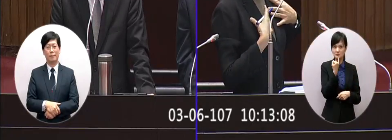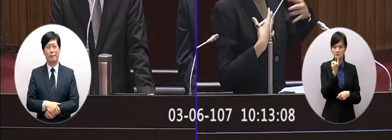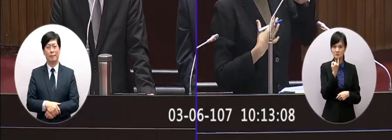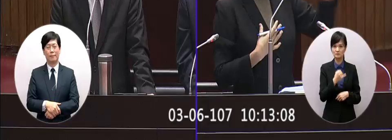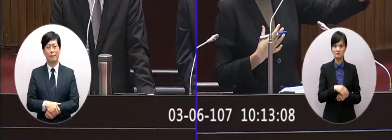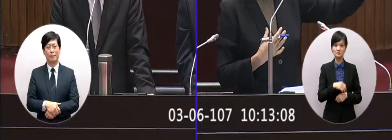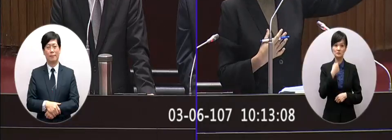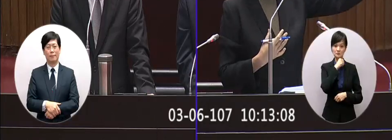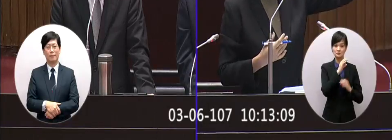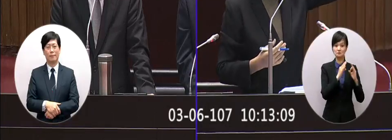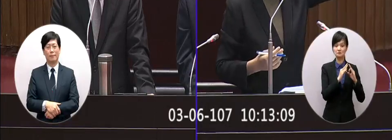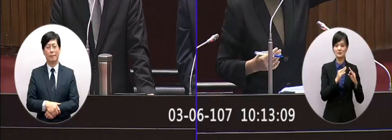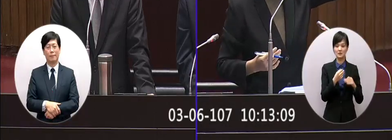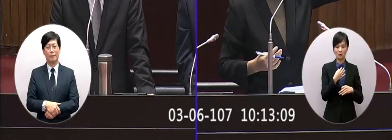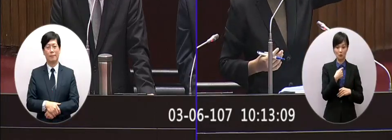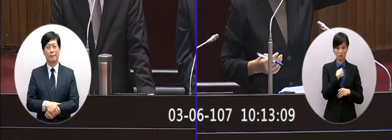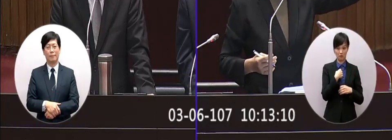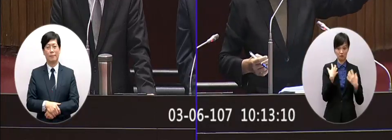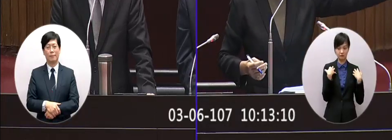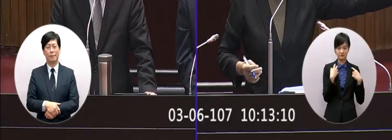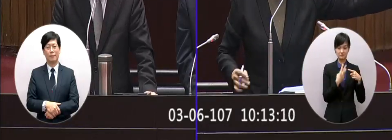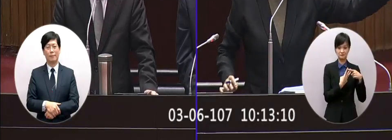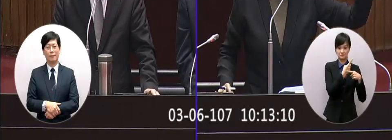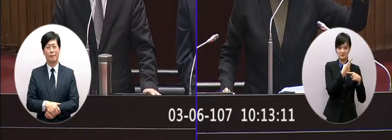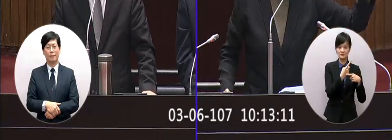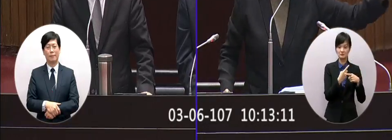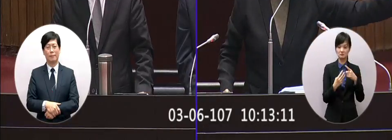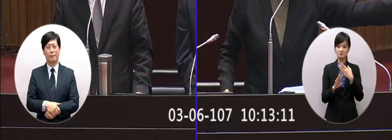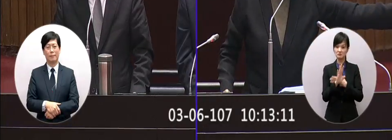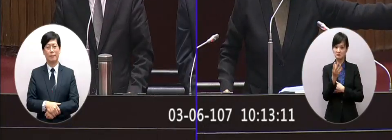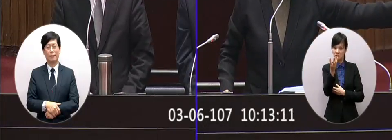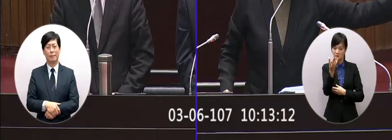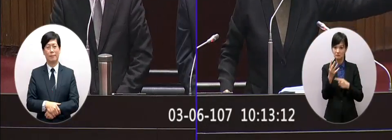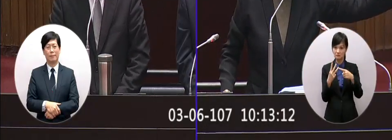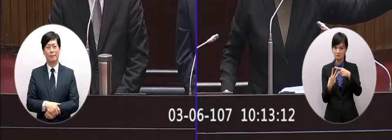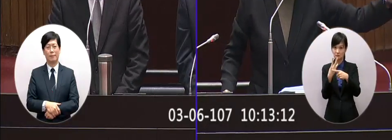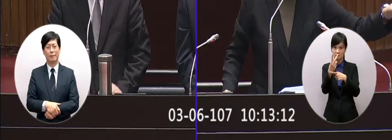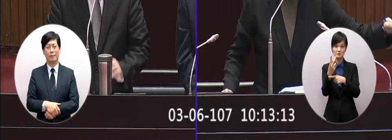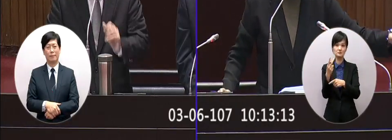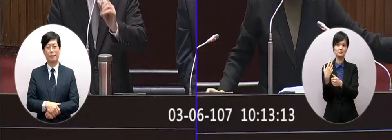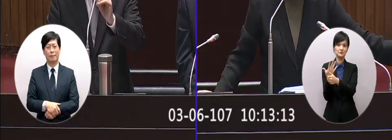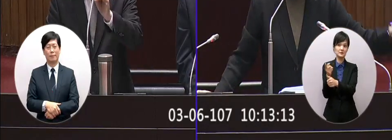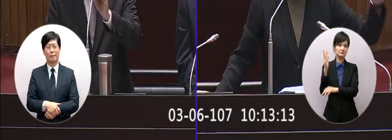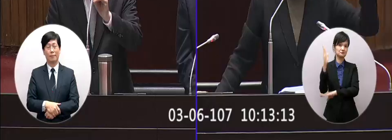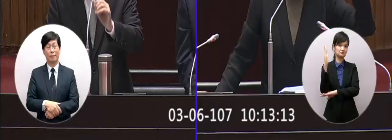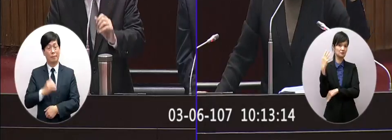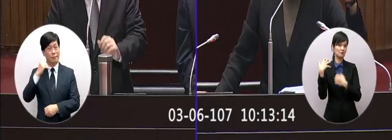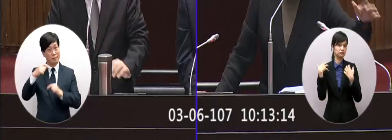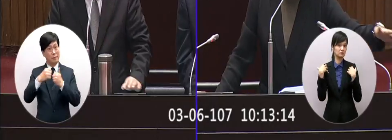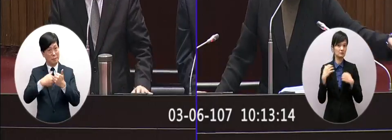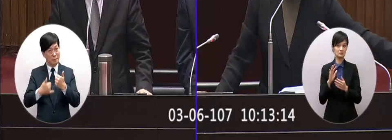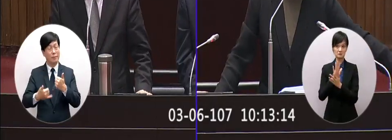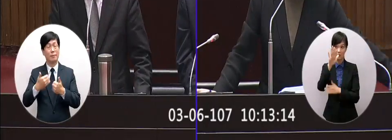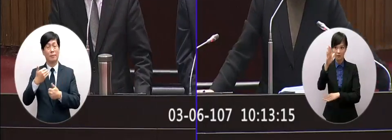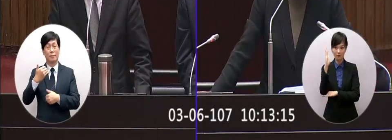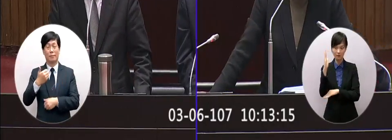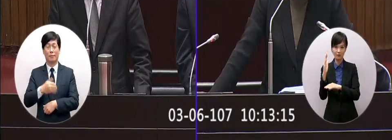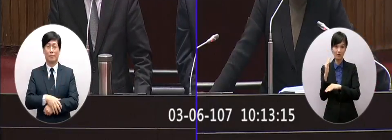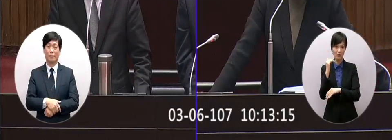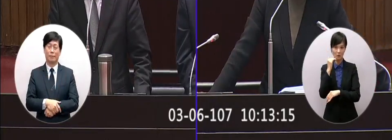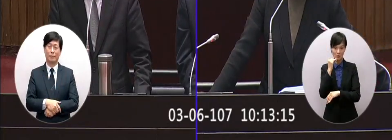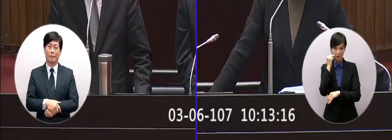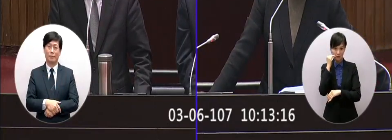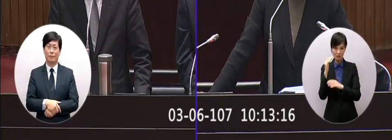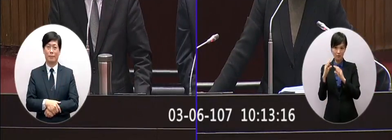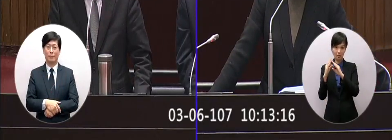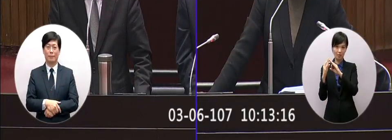担1/3，其他的2/3你来政府。也就是说，如果未来倒账了，政府你要编列预算。 委员哈，就说 院长，我很遗憾，